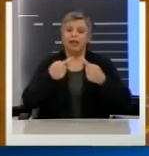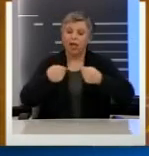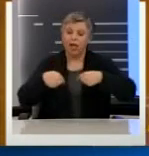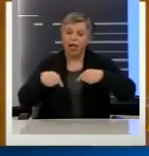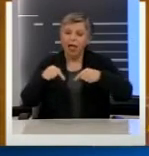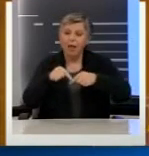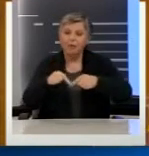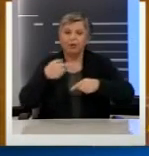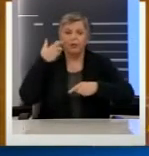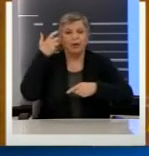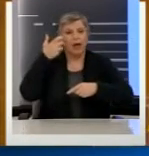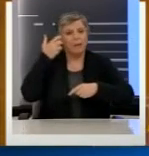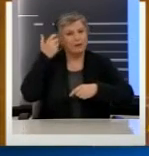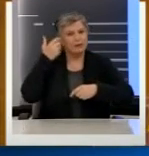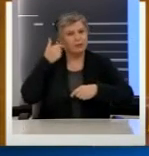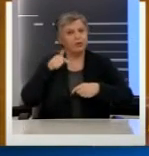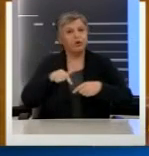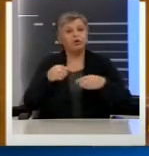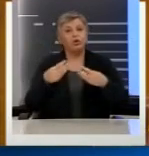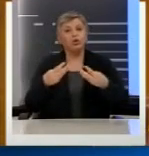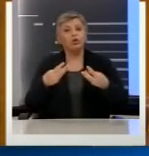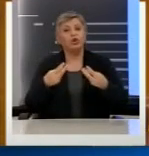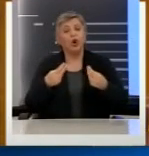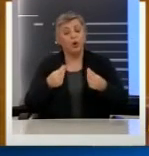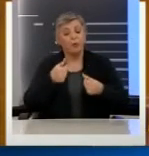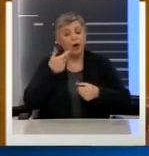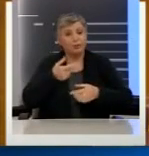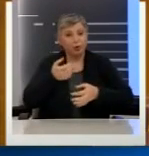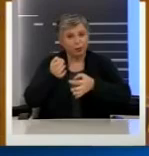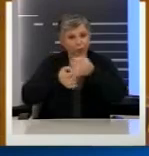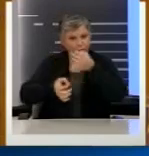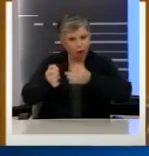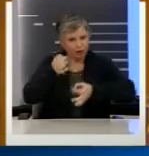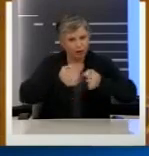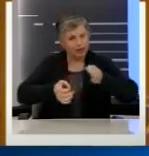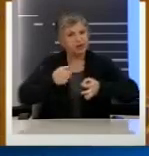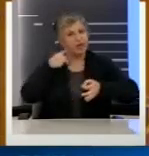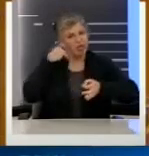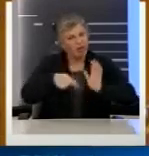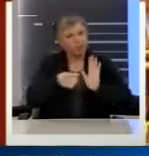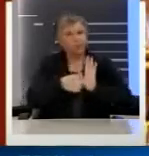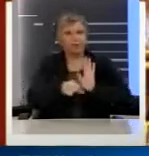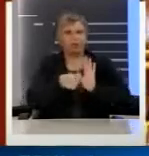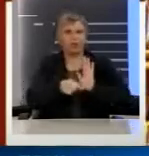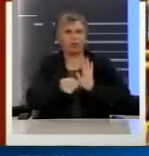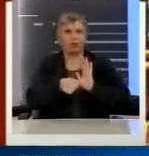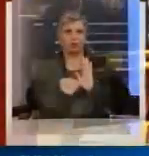Προσέγγισε με ακόμα μεγαλύτερη ακρίβεια αυτό το ζήτημα. Ευχαριστώ πολύ.